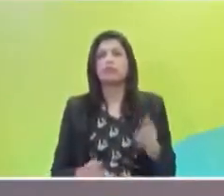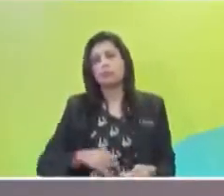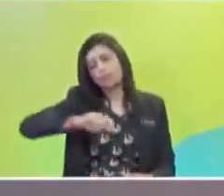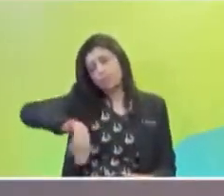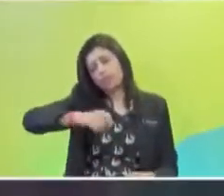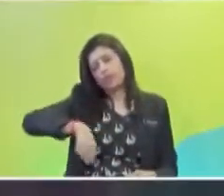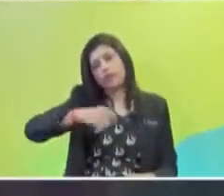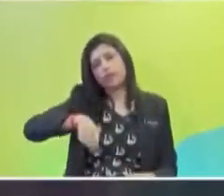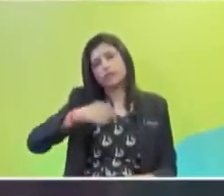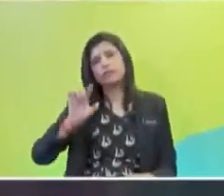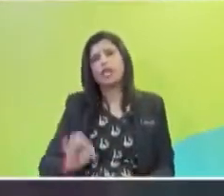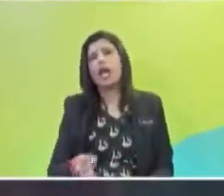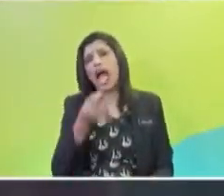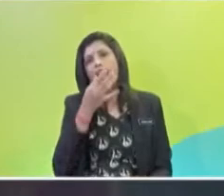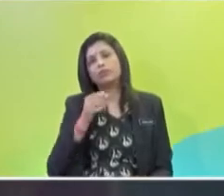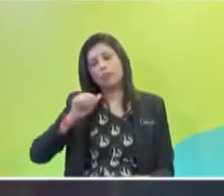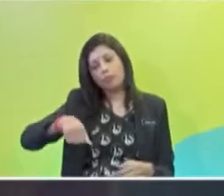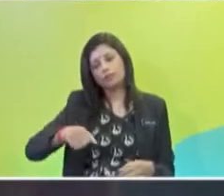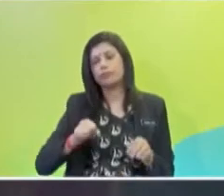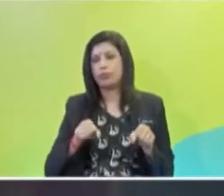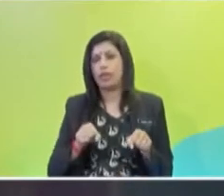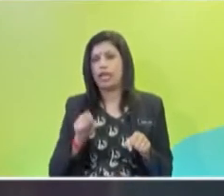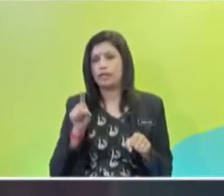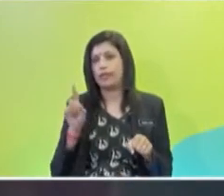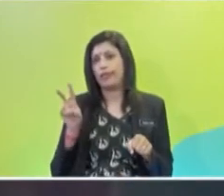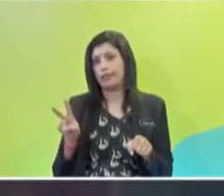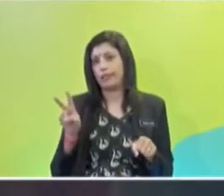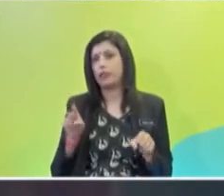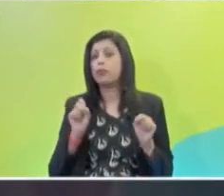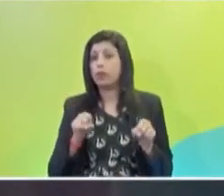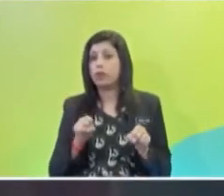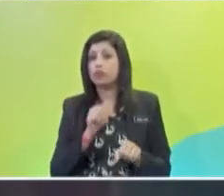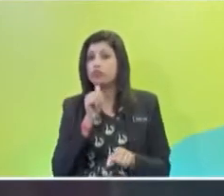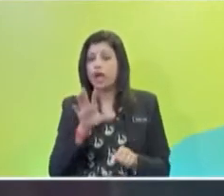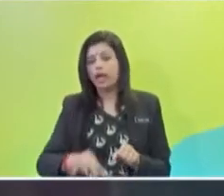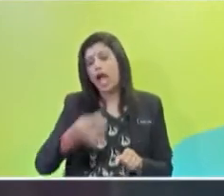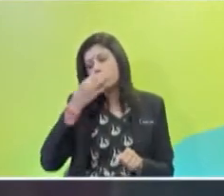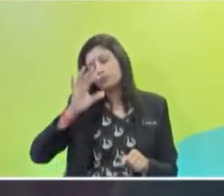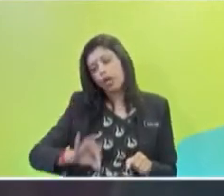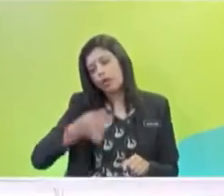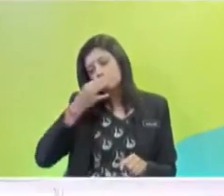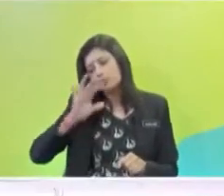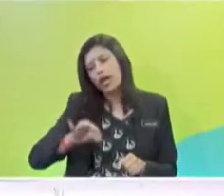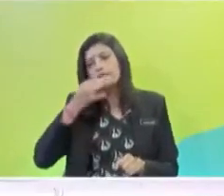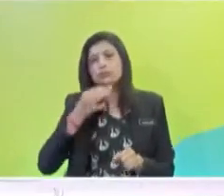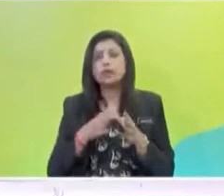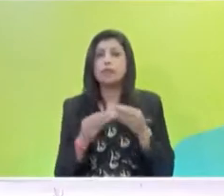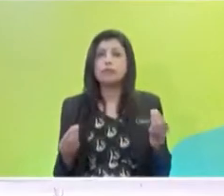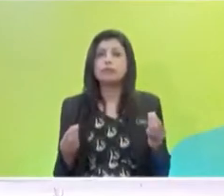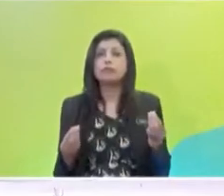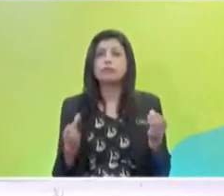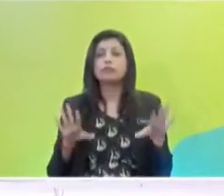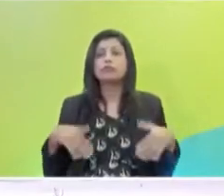kita nak ambil satu makan? Boleh. Nanti mak kat sebelah jeling je kan. Okey, yang ni ialah